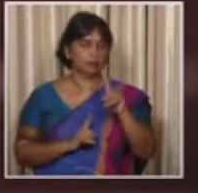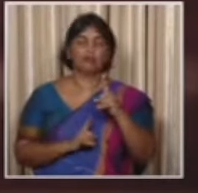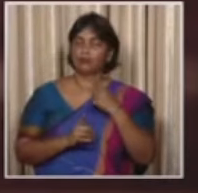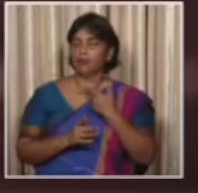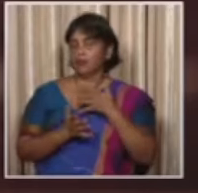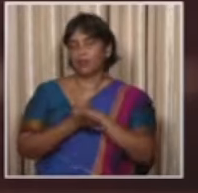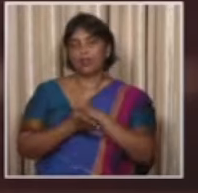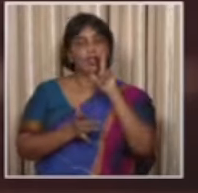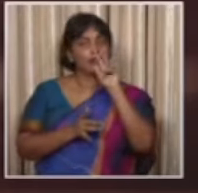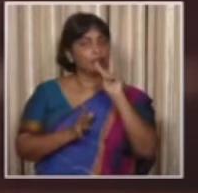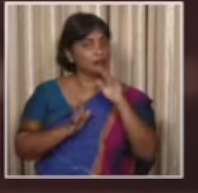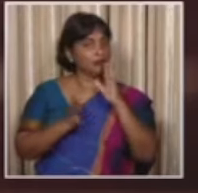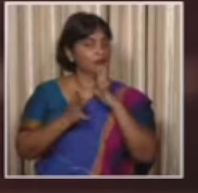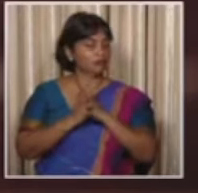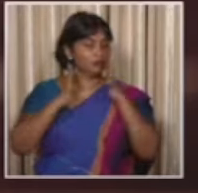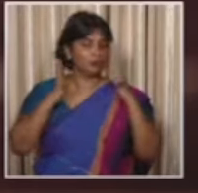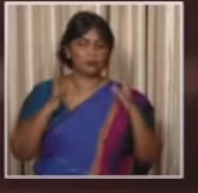වෙනවා, 72%ක් දක්වා